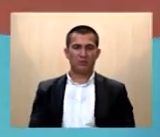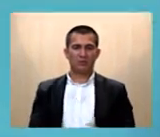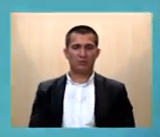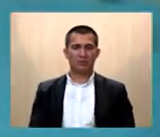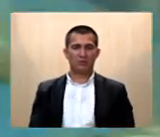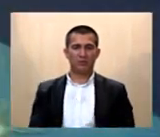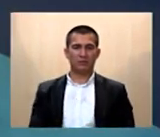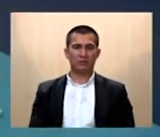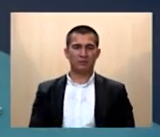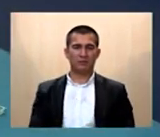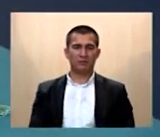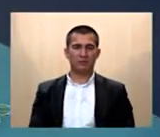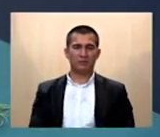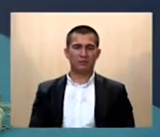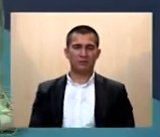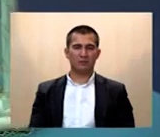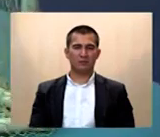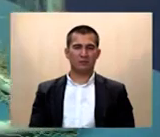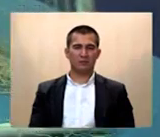takroriy. Yaxshi.